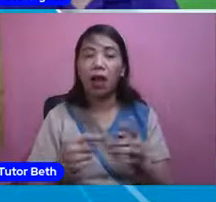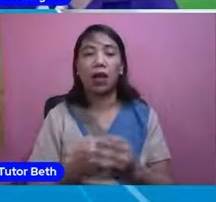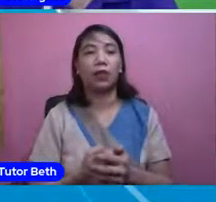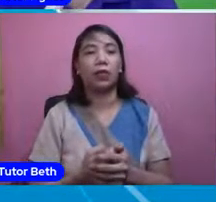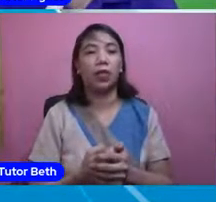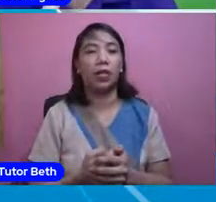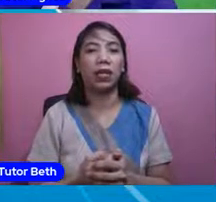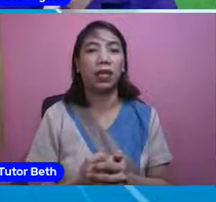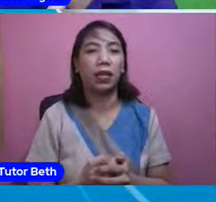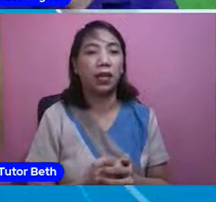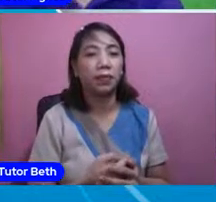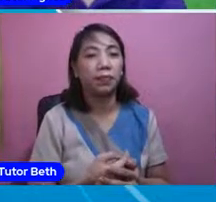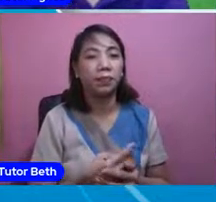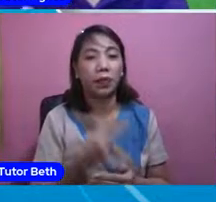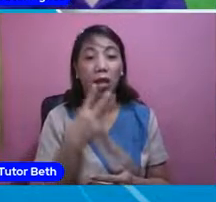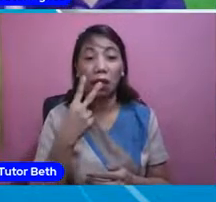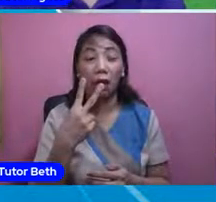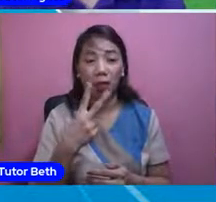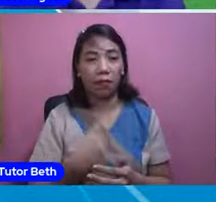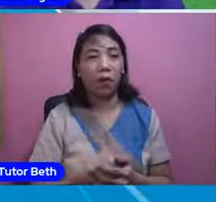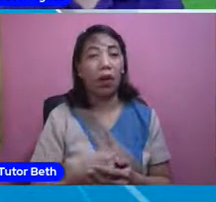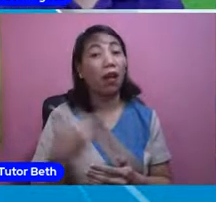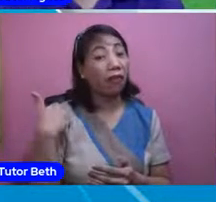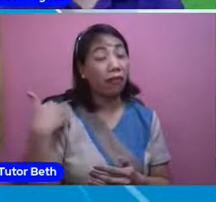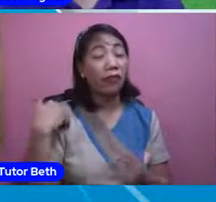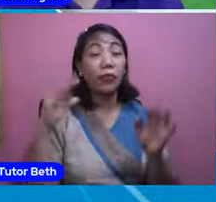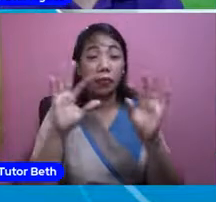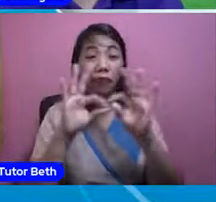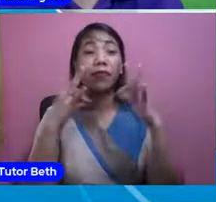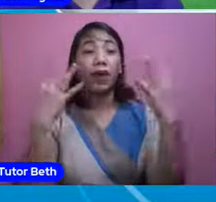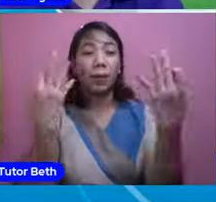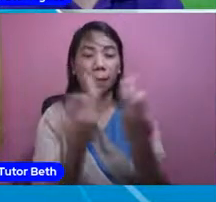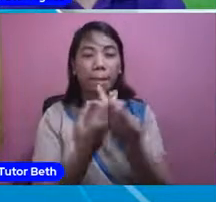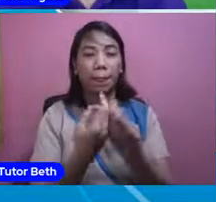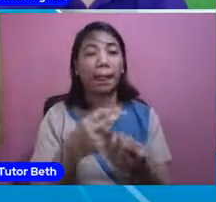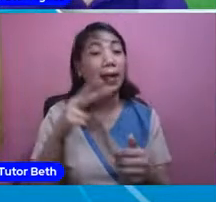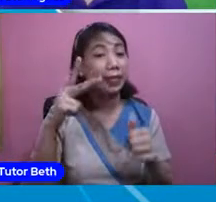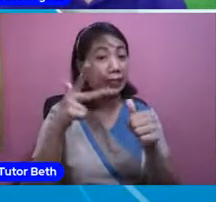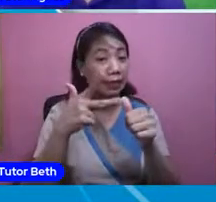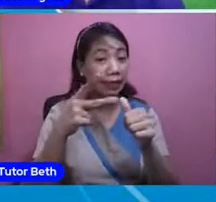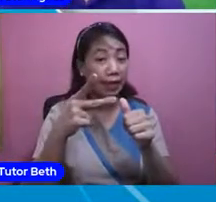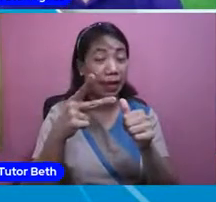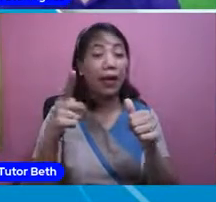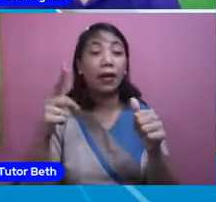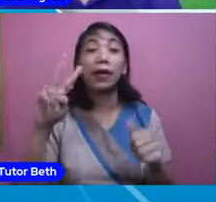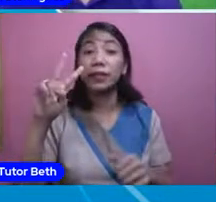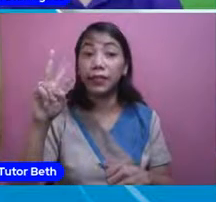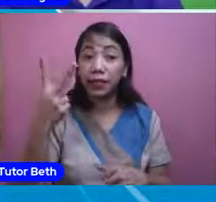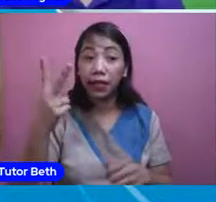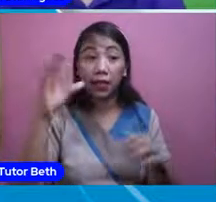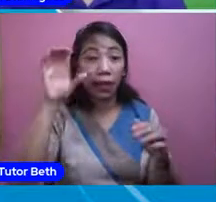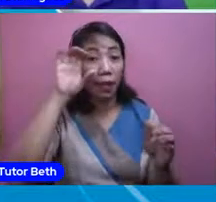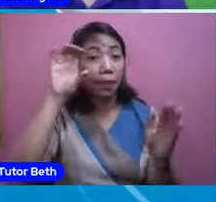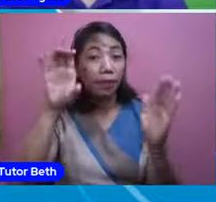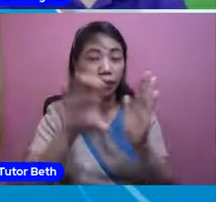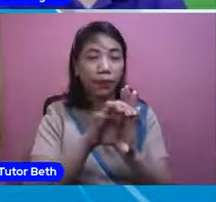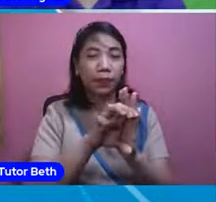Naintindihan po? Okay, pumunta tayo sa pangalawa. Okay, sabi naman dito,